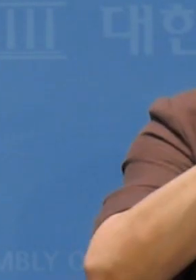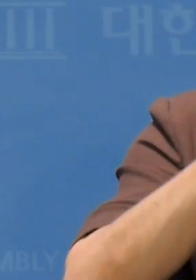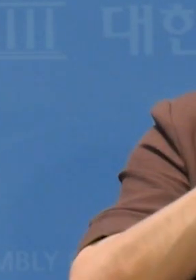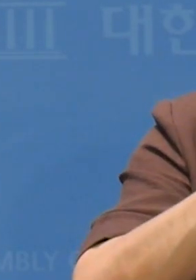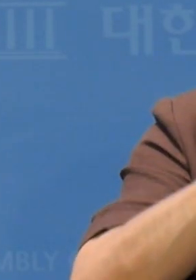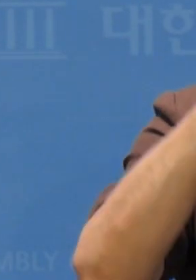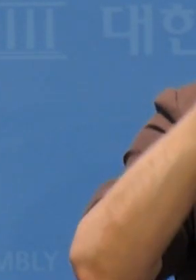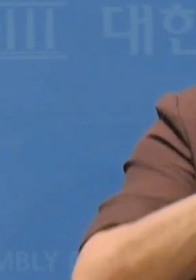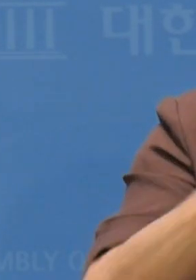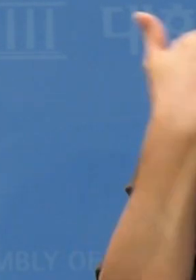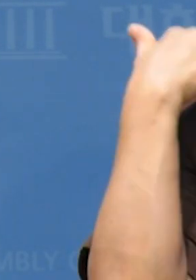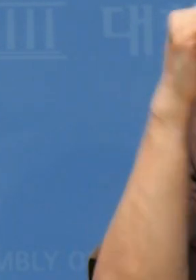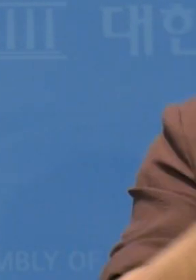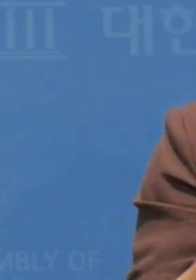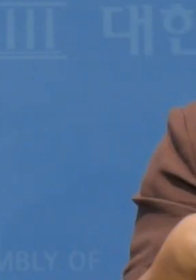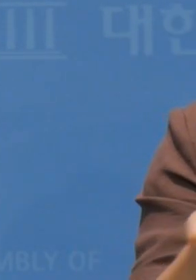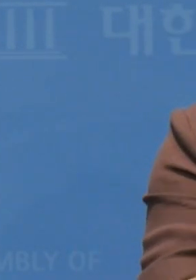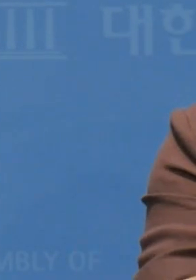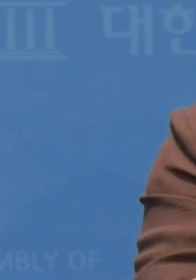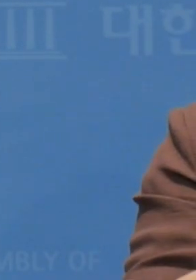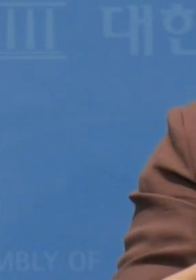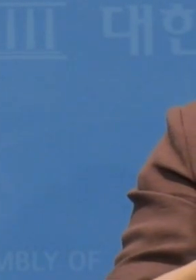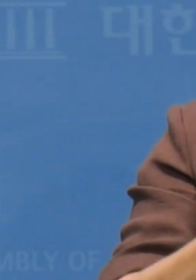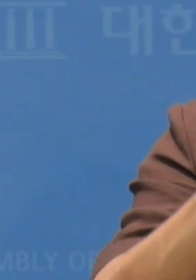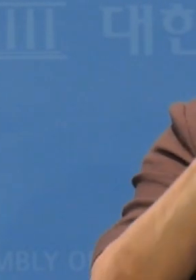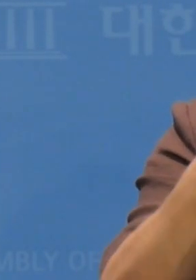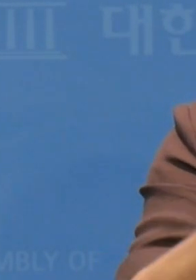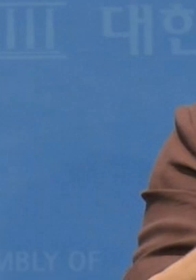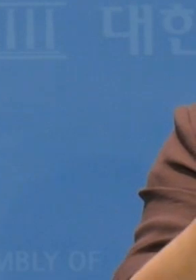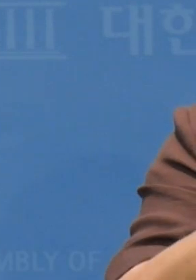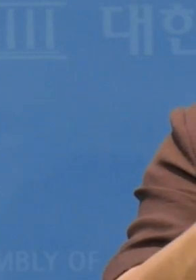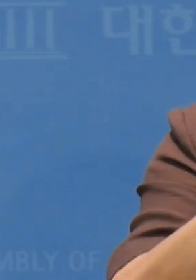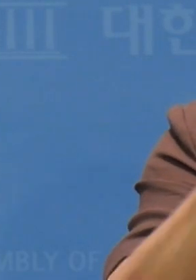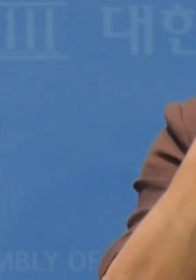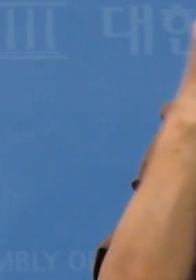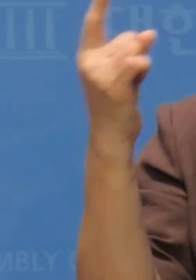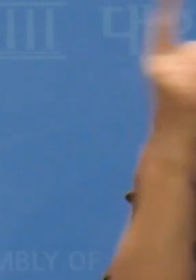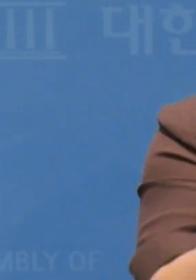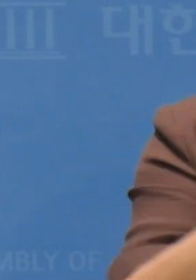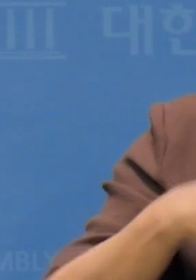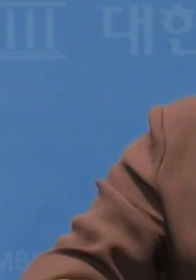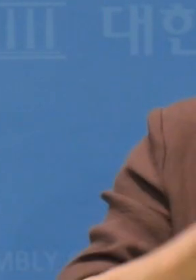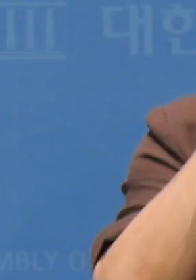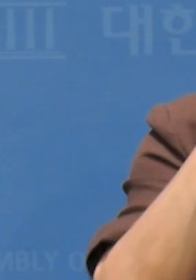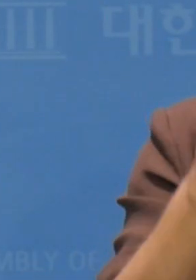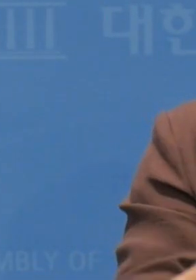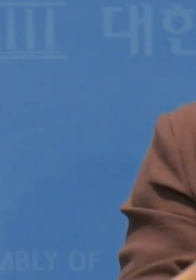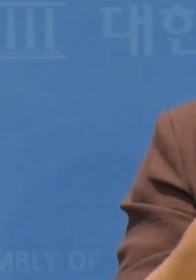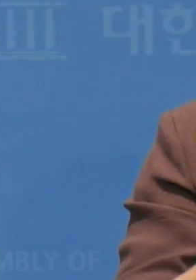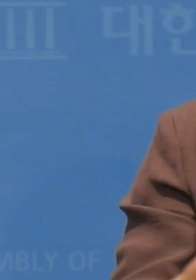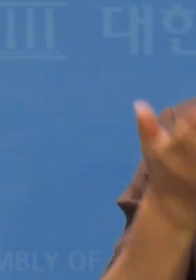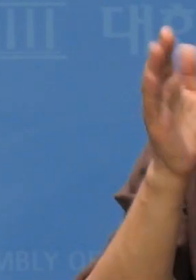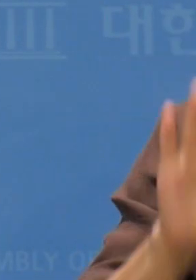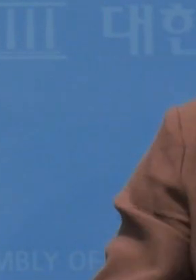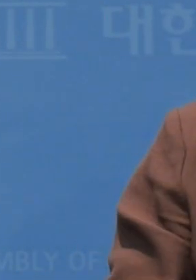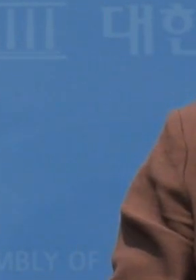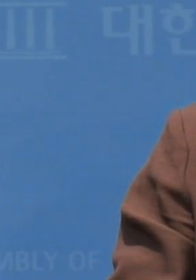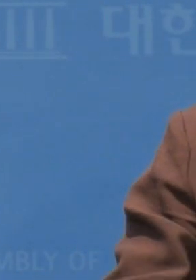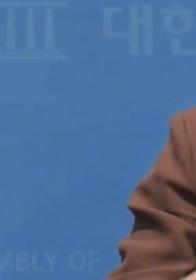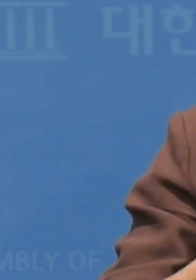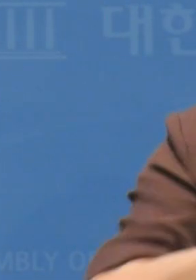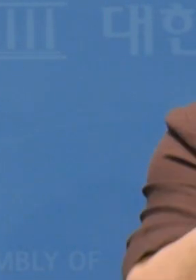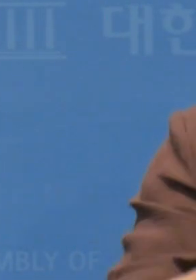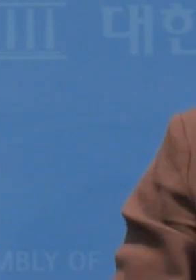위상을 되찾기 위해 제 2의 계국 수준에 혁신이 필요한데도 불구하고 안한